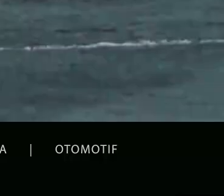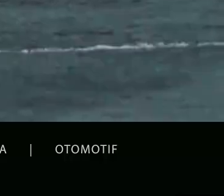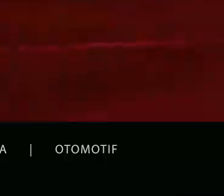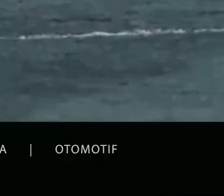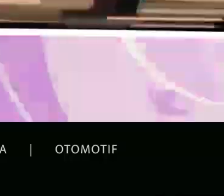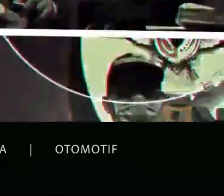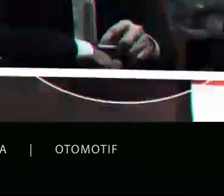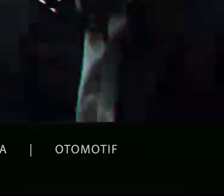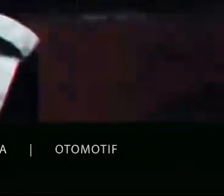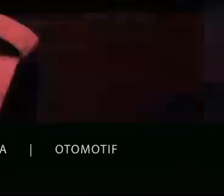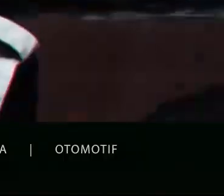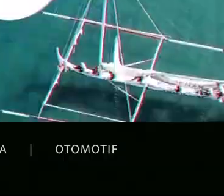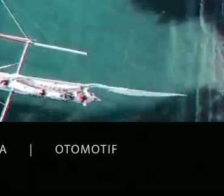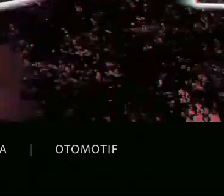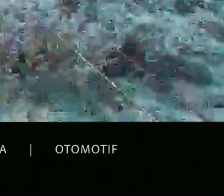ngomong